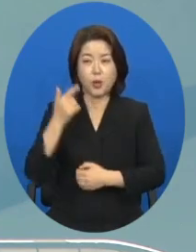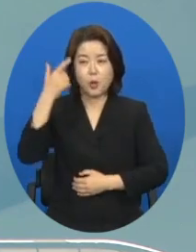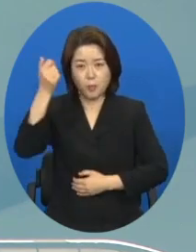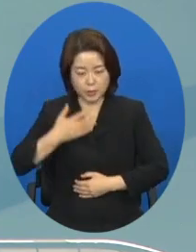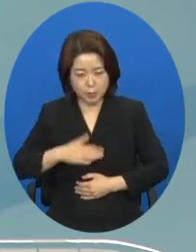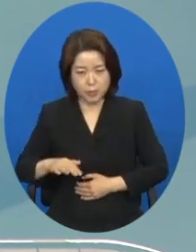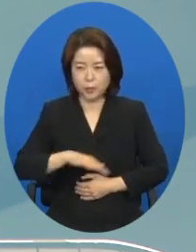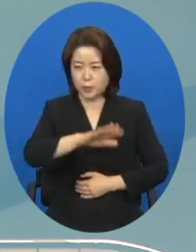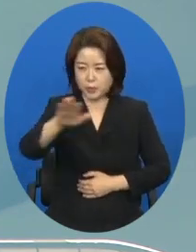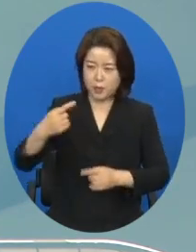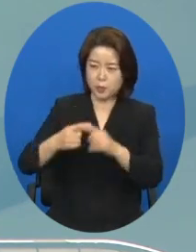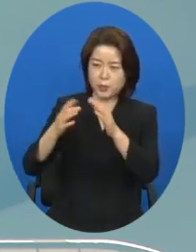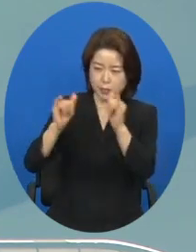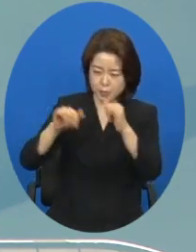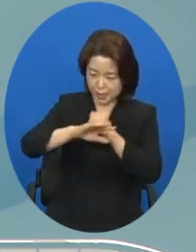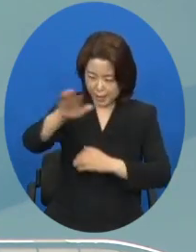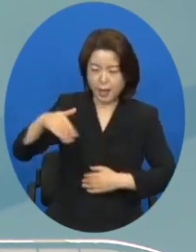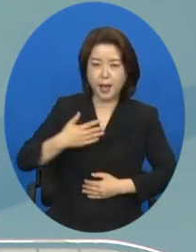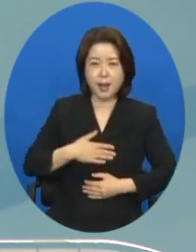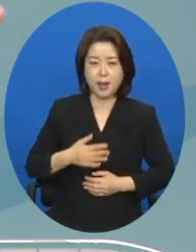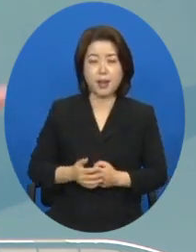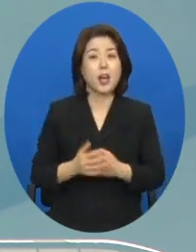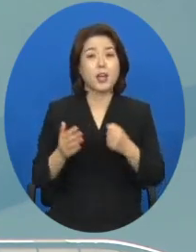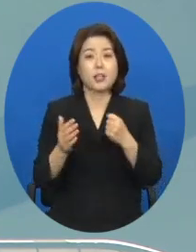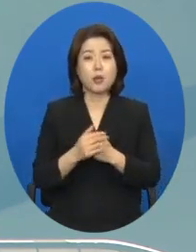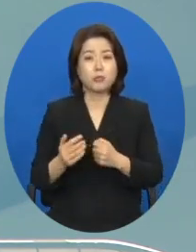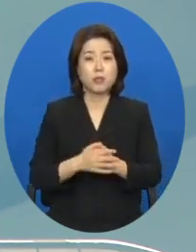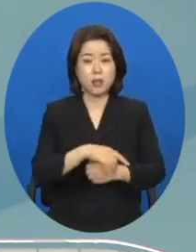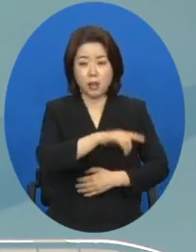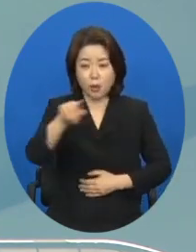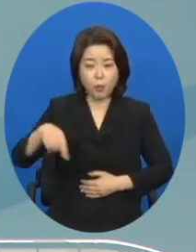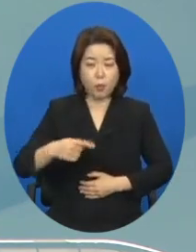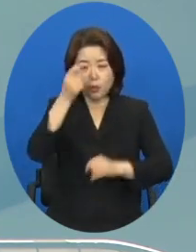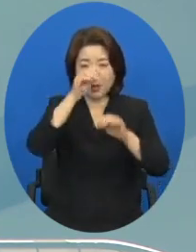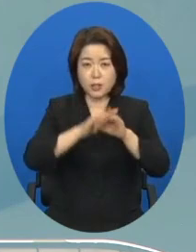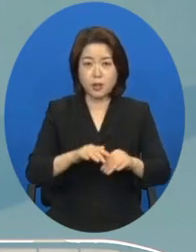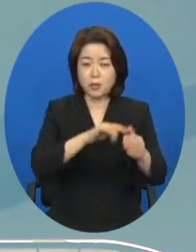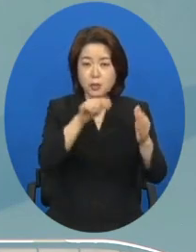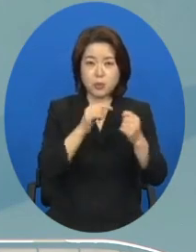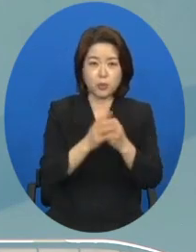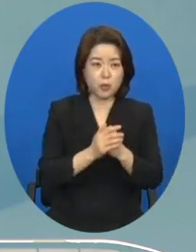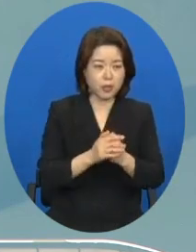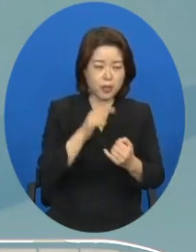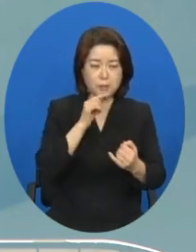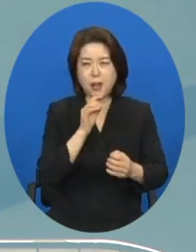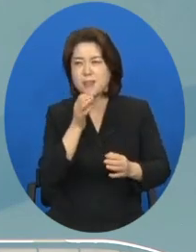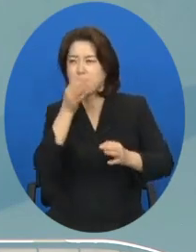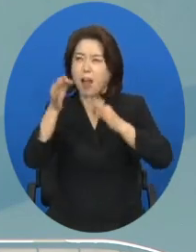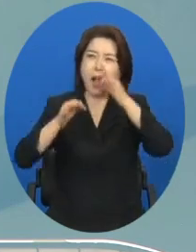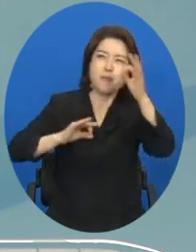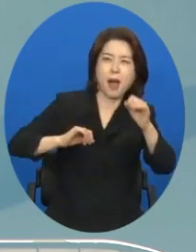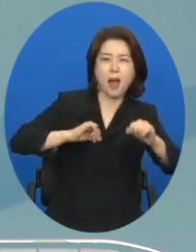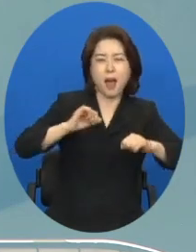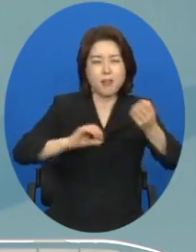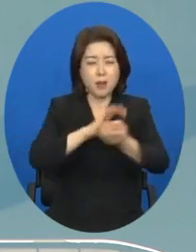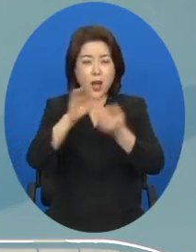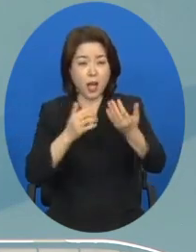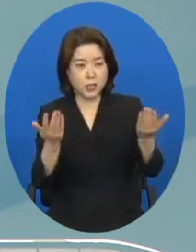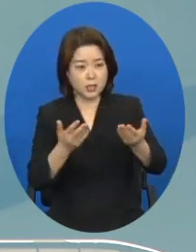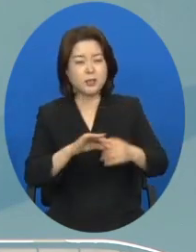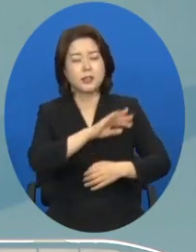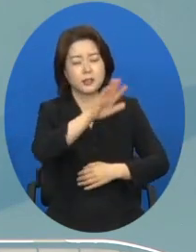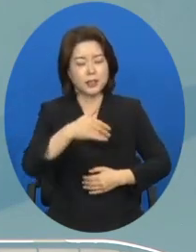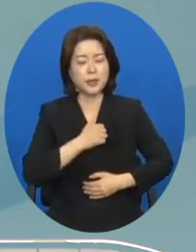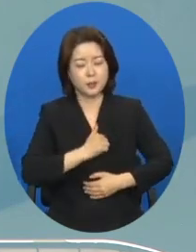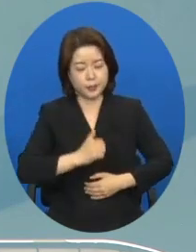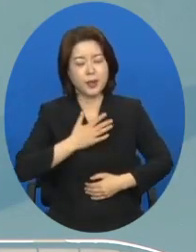알고 교인들도 알고 그러니까 그분들을 예배 중에 그런 아주 돌발적인 행동을 하는 것을 그냥 다 받아주시고